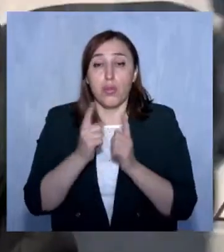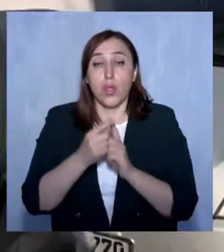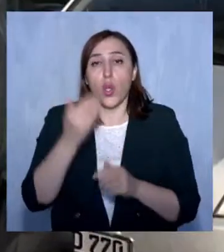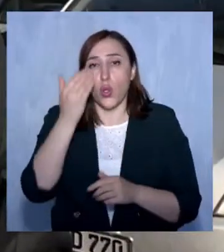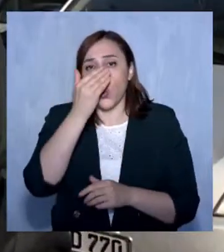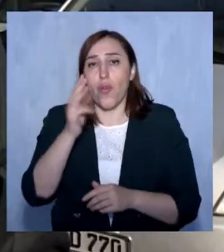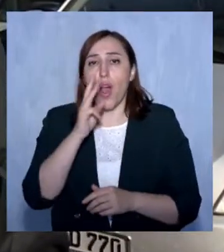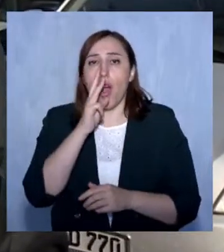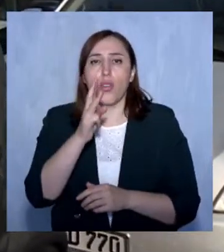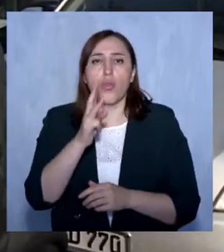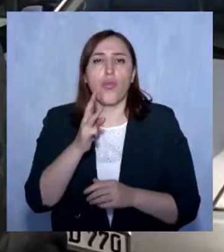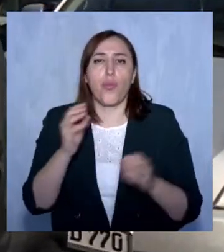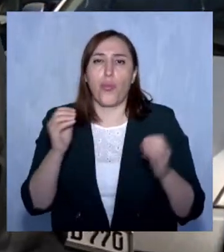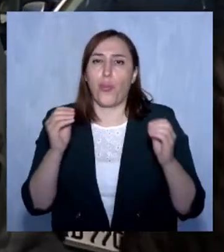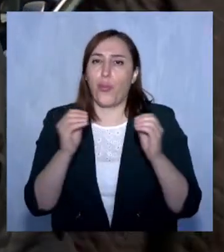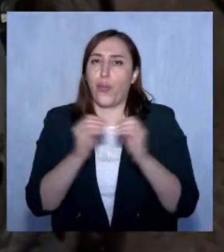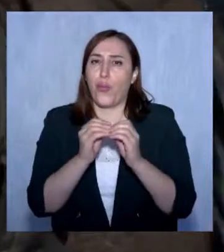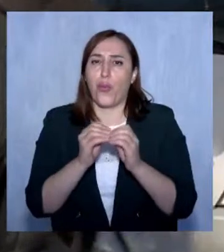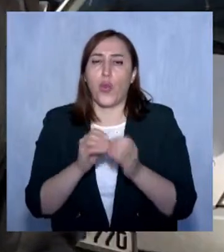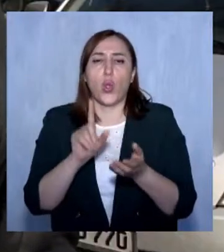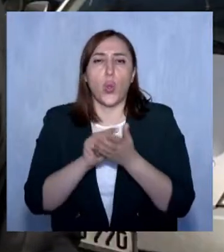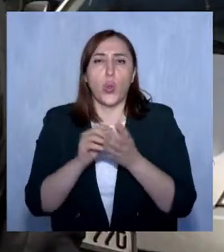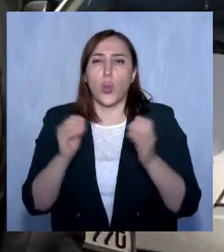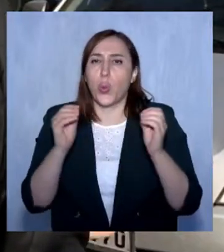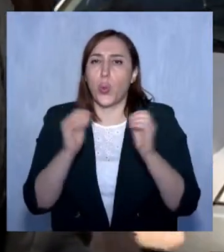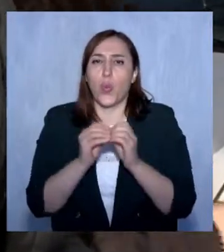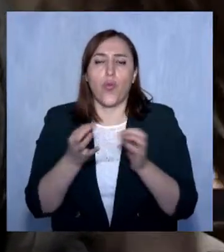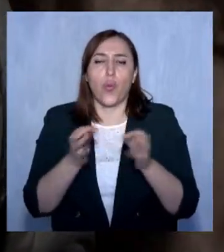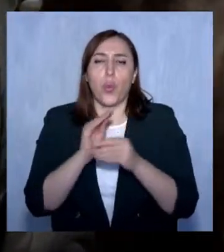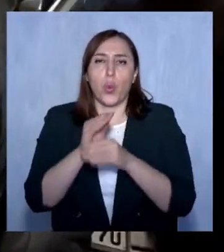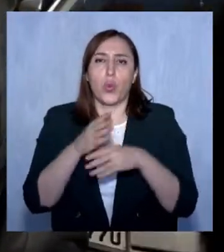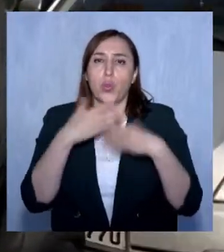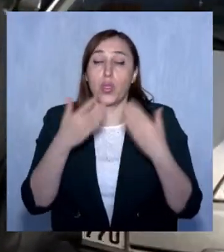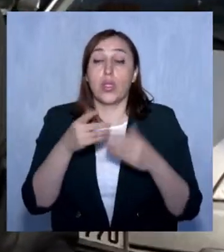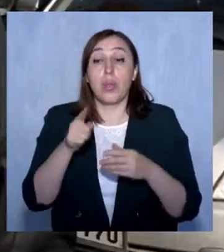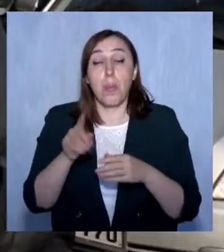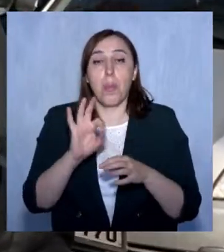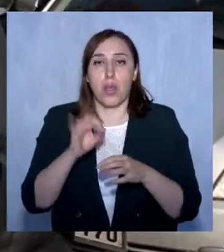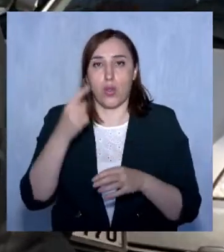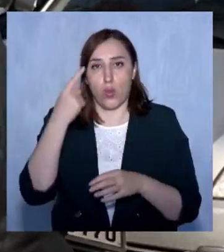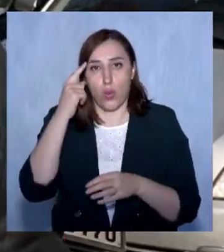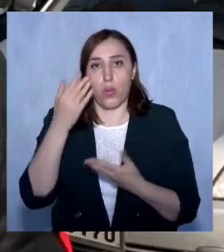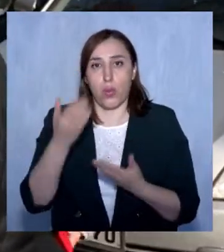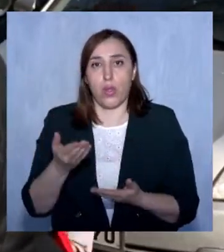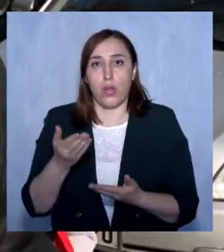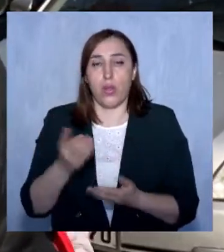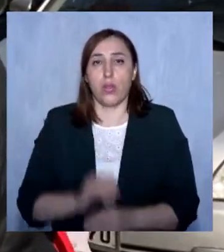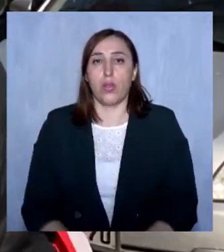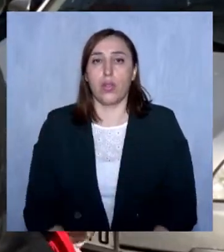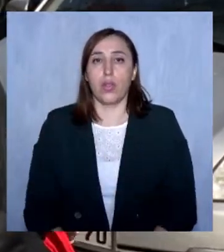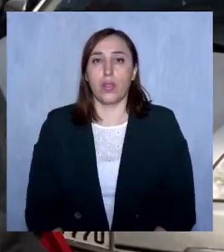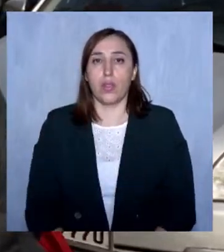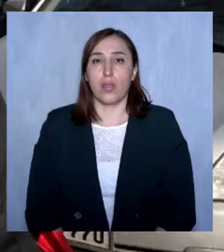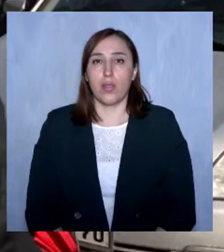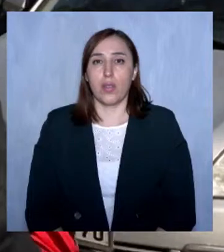աշխատավարձը ոչ տոշակը ոշիբանը չի արվե։ Վրա մասին ա պետ մտացել։ Եթե